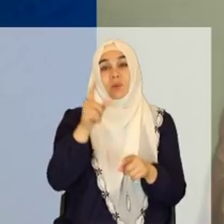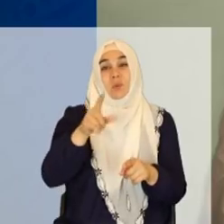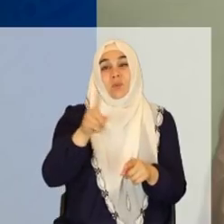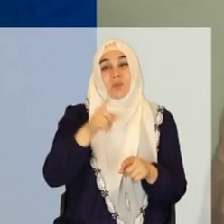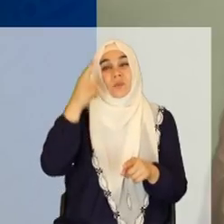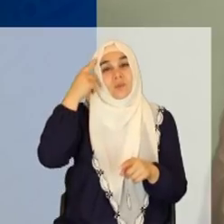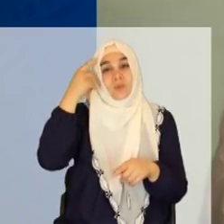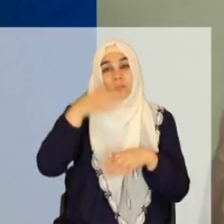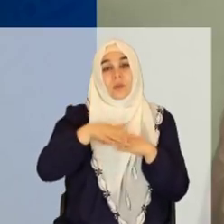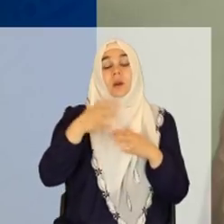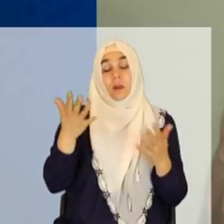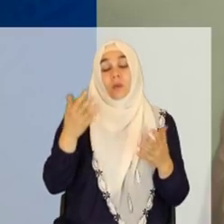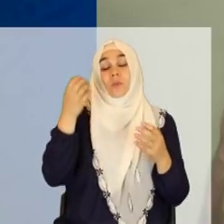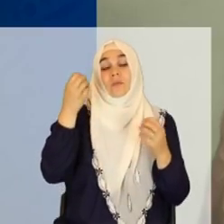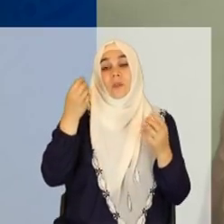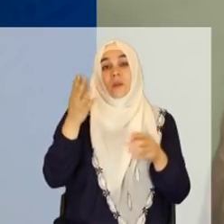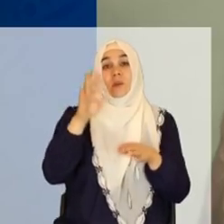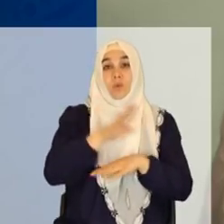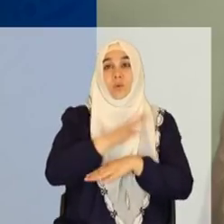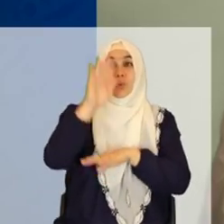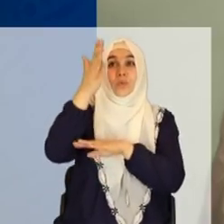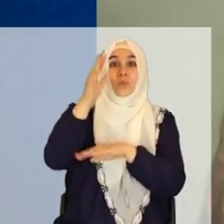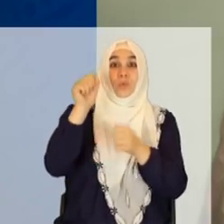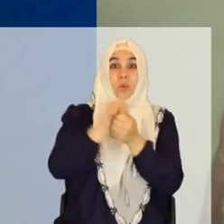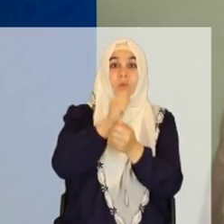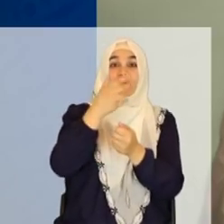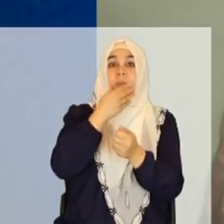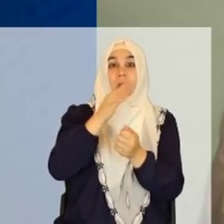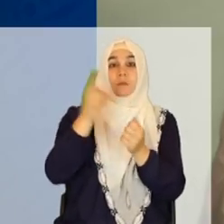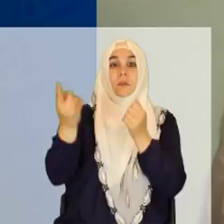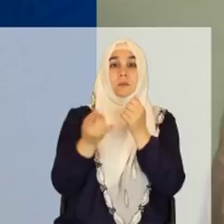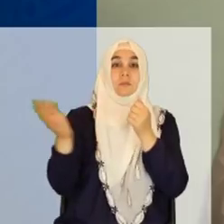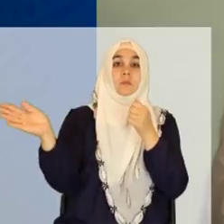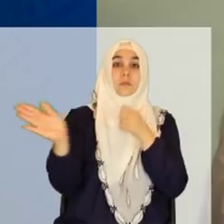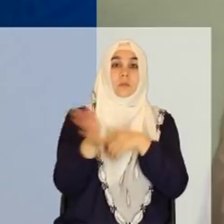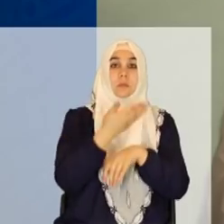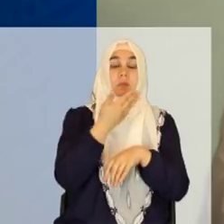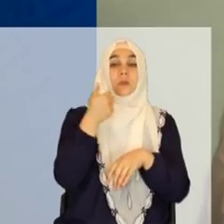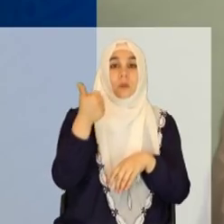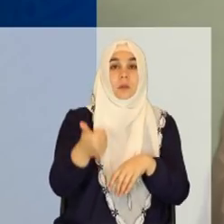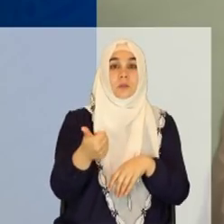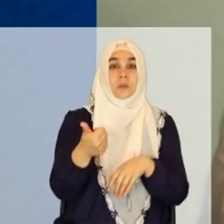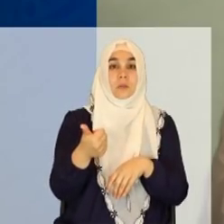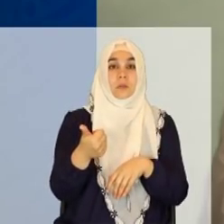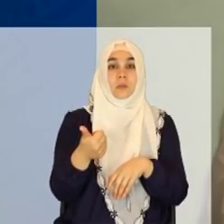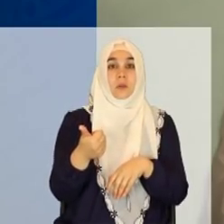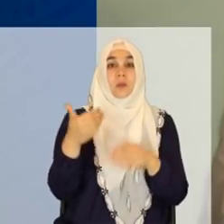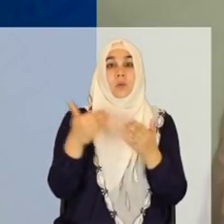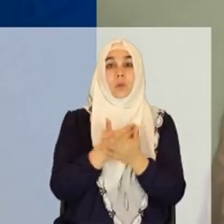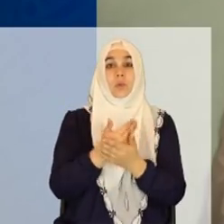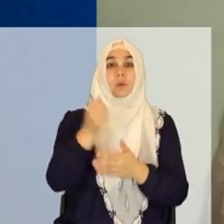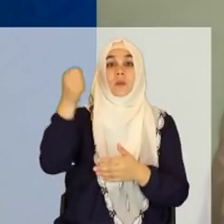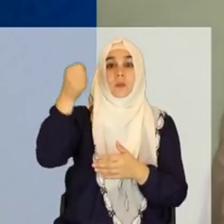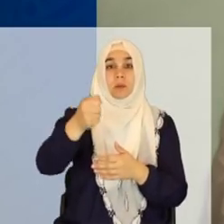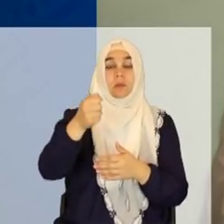urfi, tushunchasi. Haqiqatan quruq daraxtni turishi o'zi yaxshi emas, chiroyli emas, befoyda. Quruq daraxtni olib o'rniga